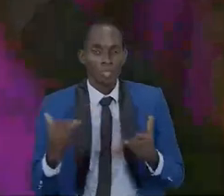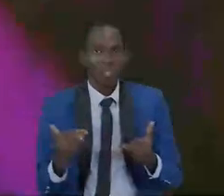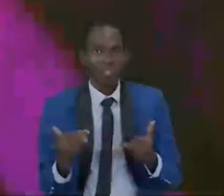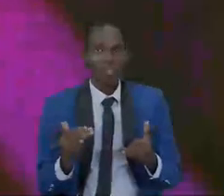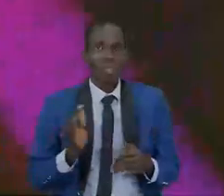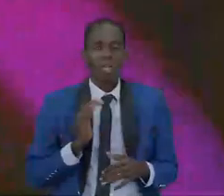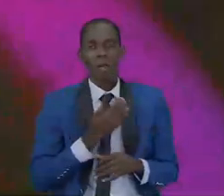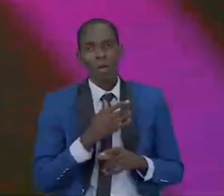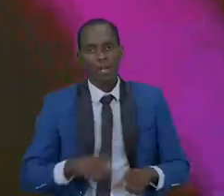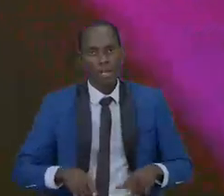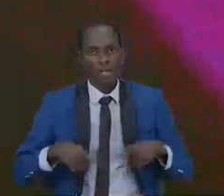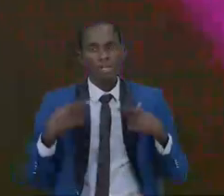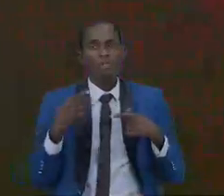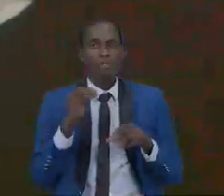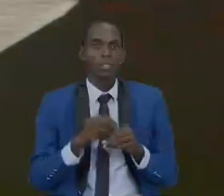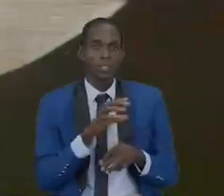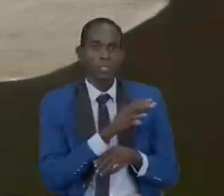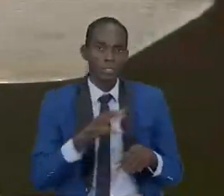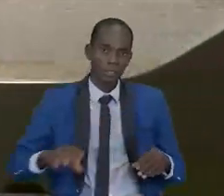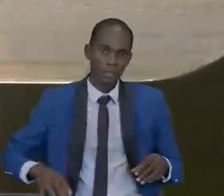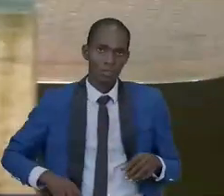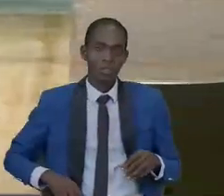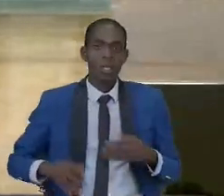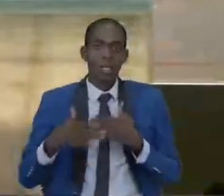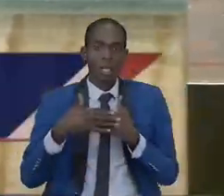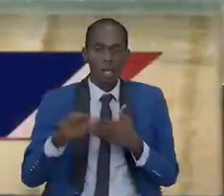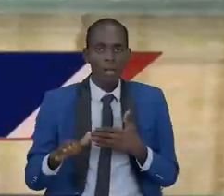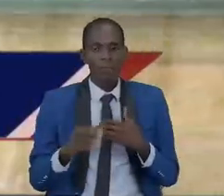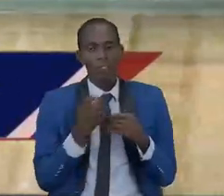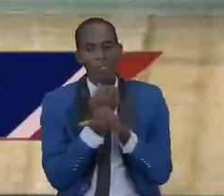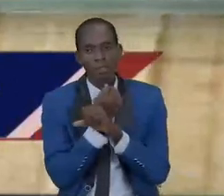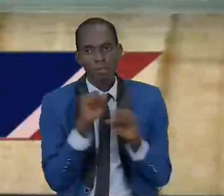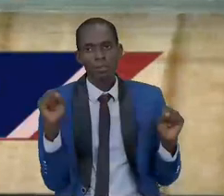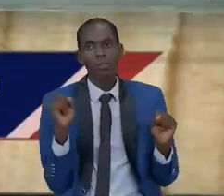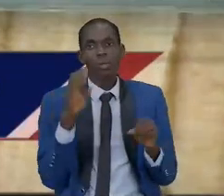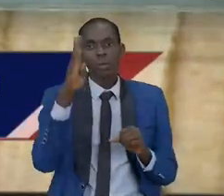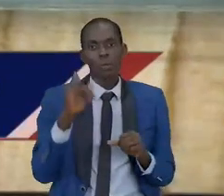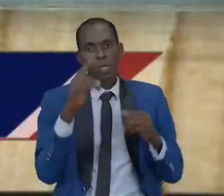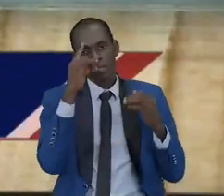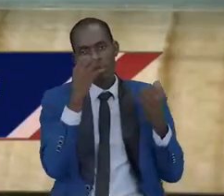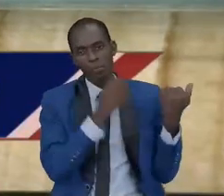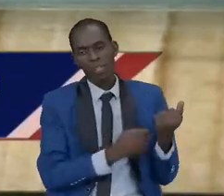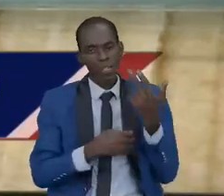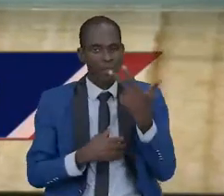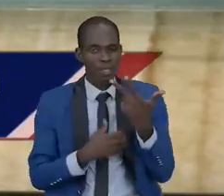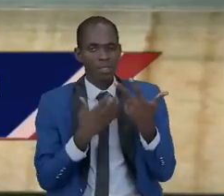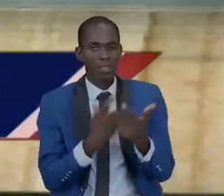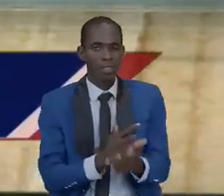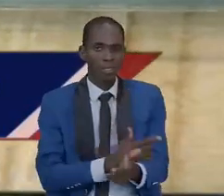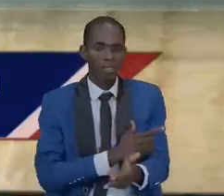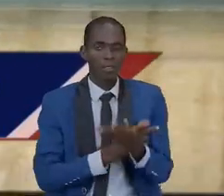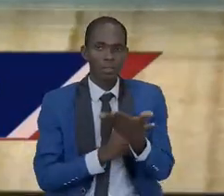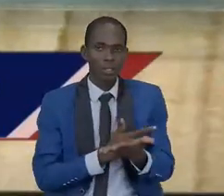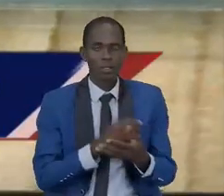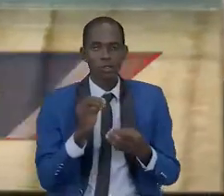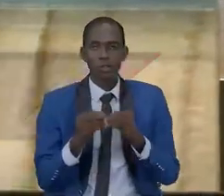la loi Christ est donc mort en vain nous voyons le troisième point ici c'est notre vie en Christ après la justification par